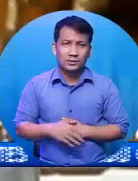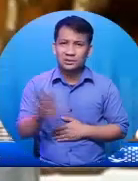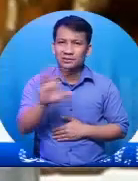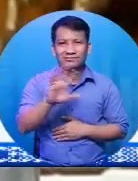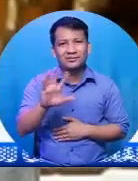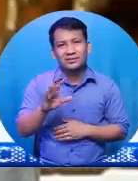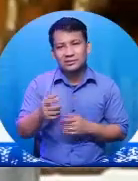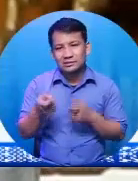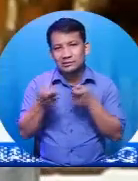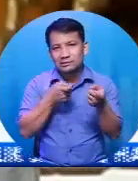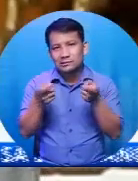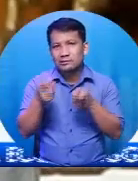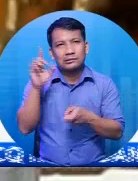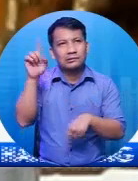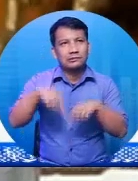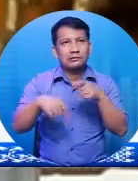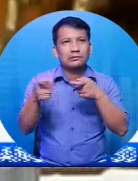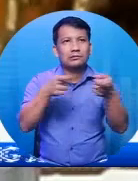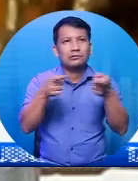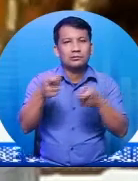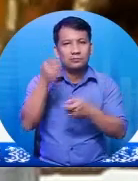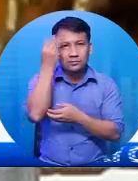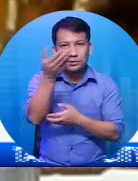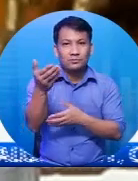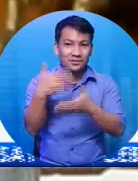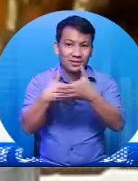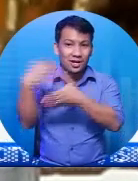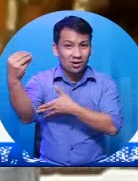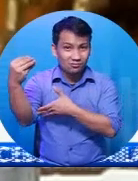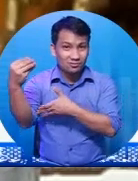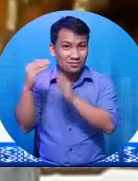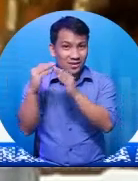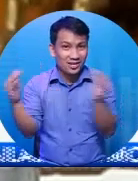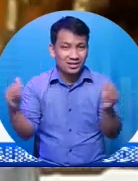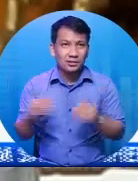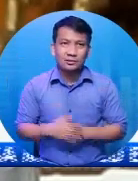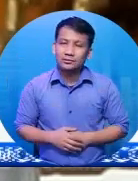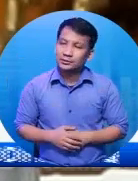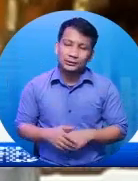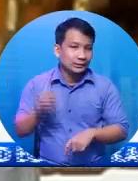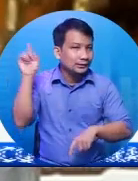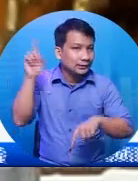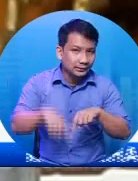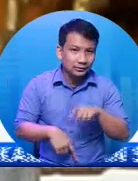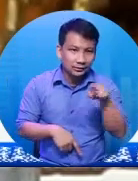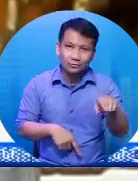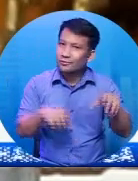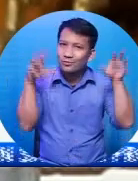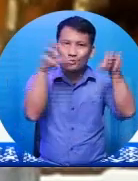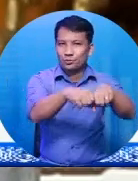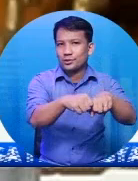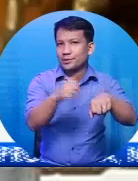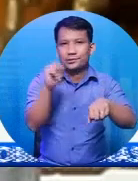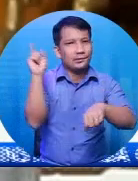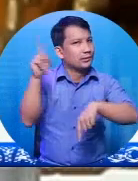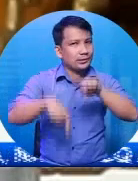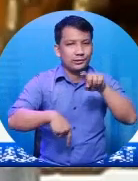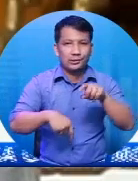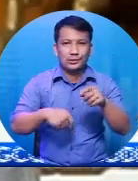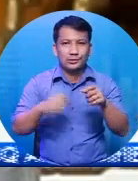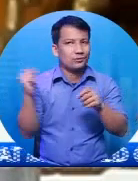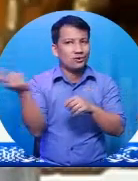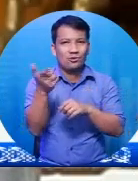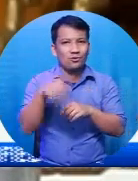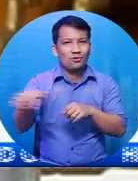mapigilan na lumabas. Hindi ko kayo mahuli lahat.